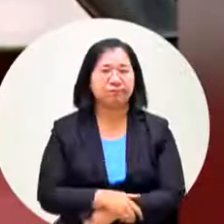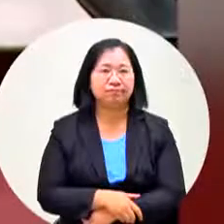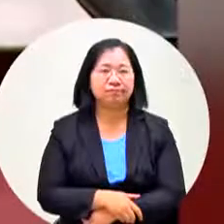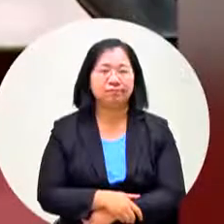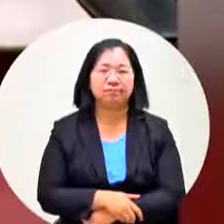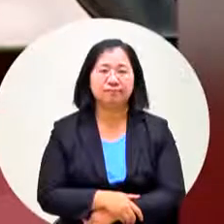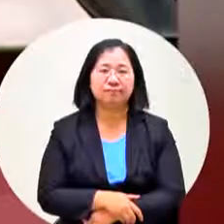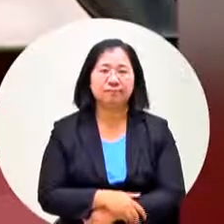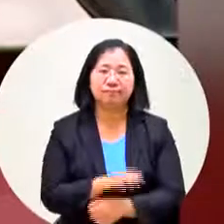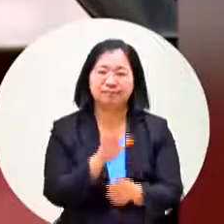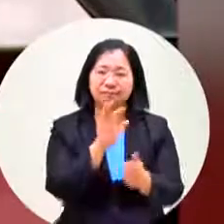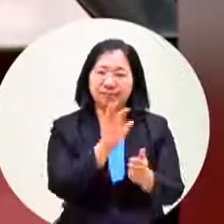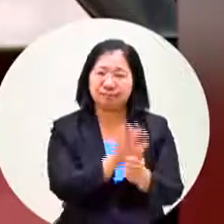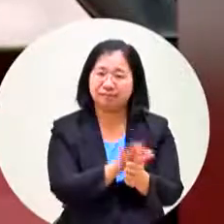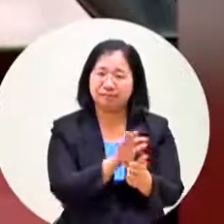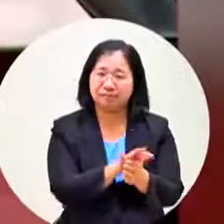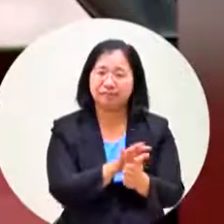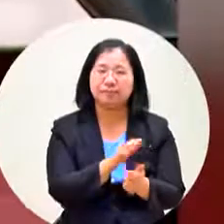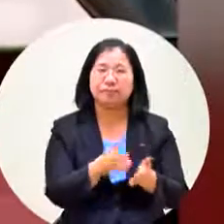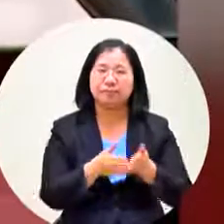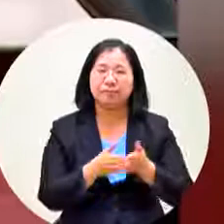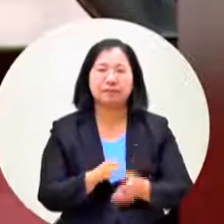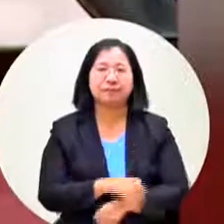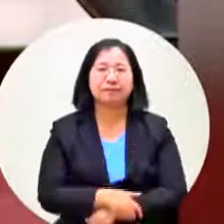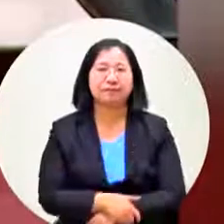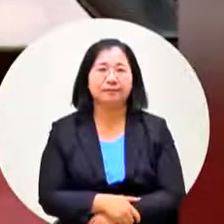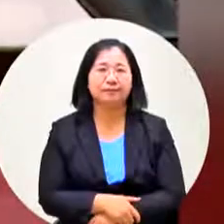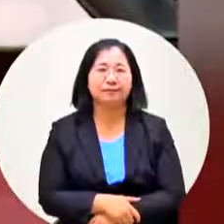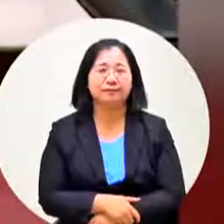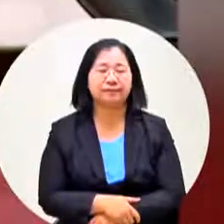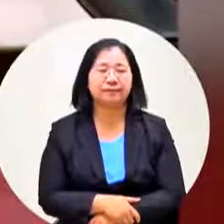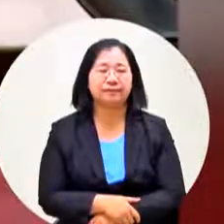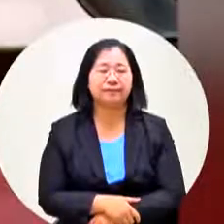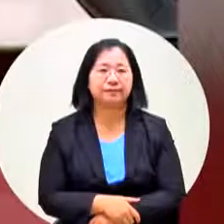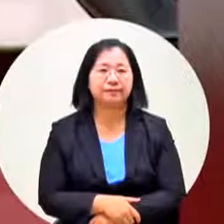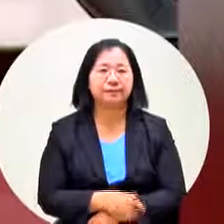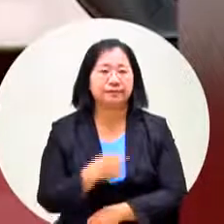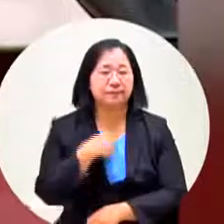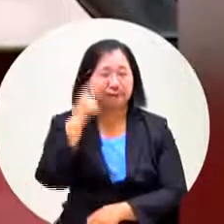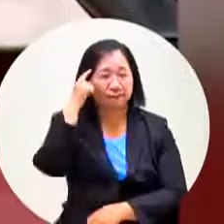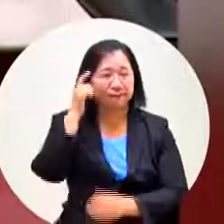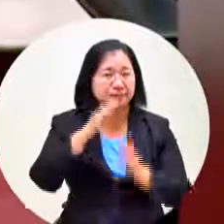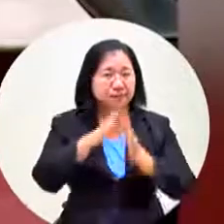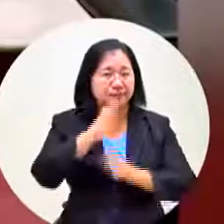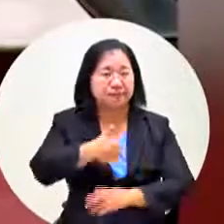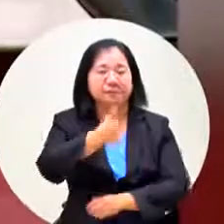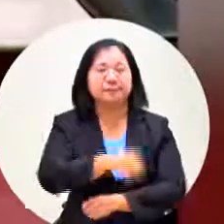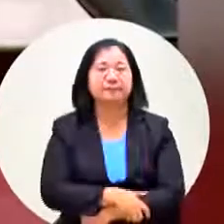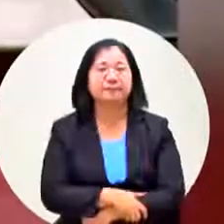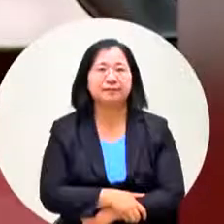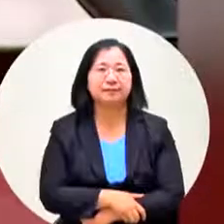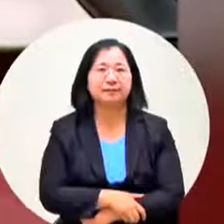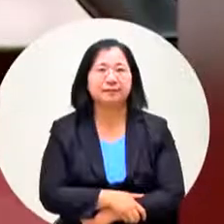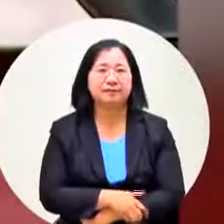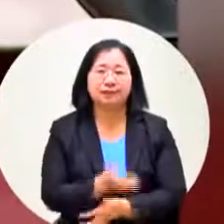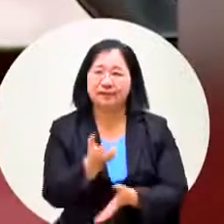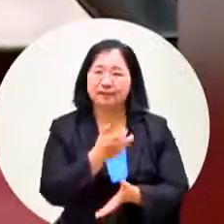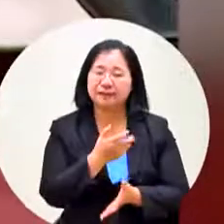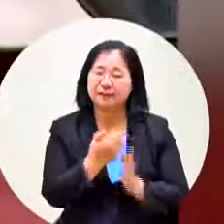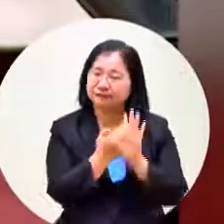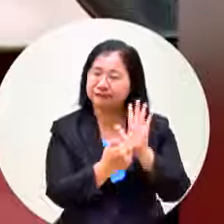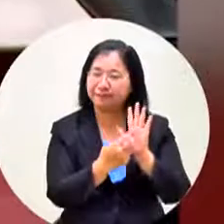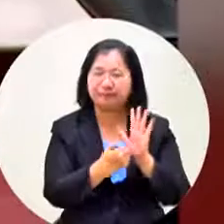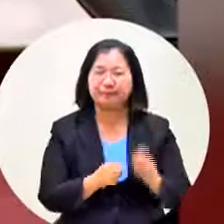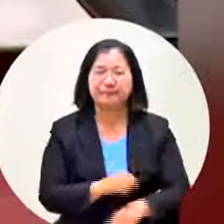所以需要咱这个公部门吼政府会当来甲因正达斗三工吼。我